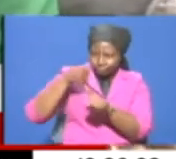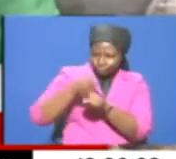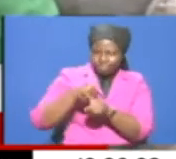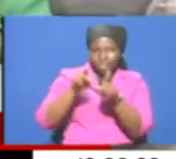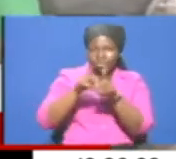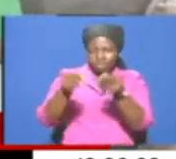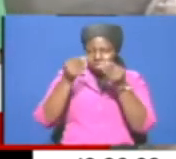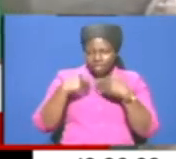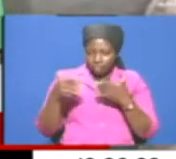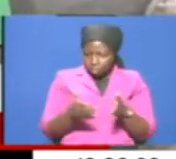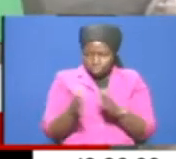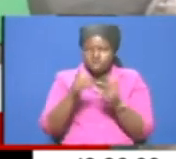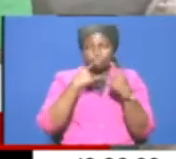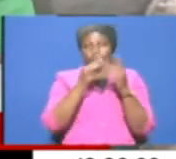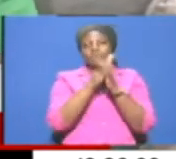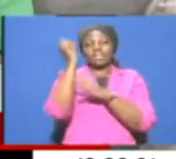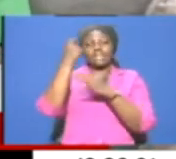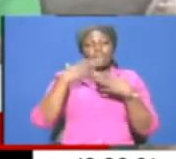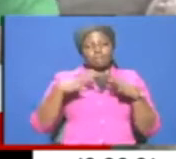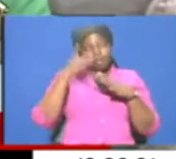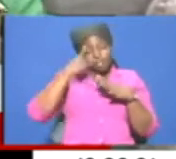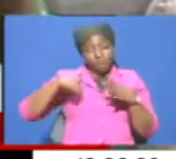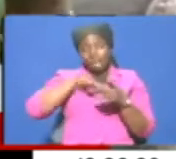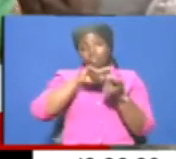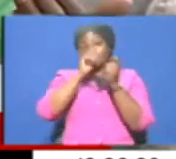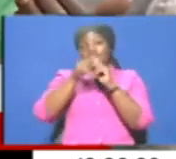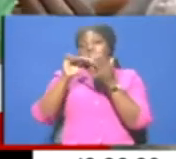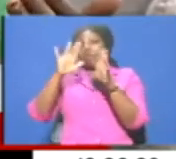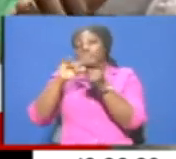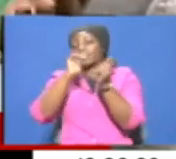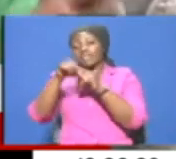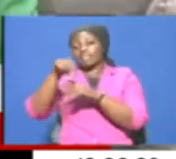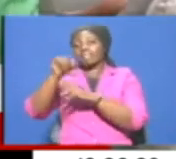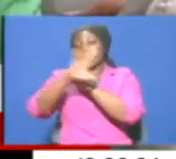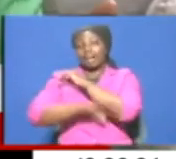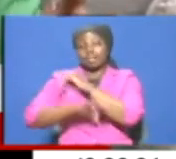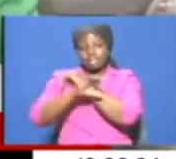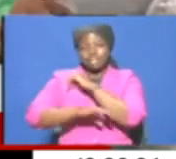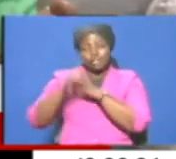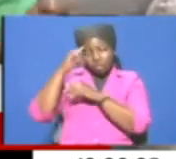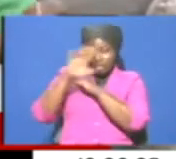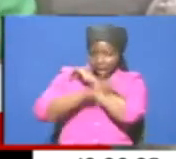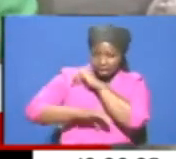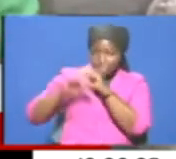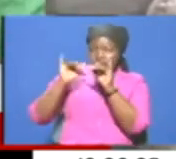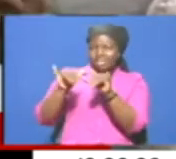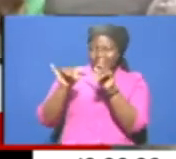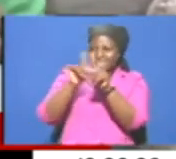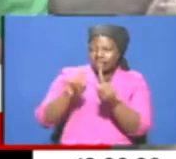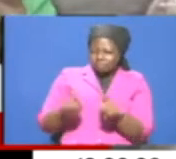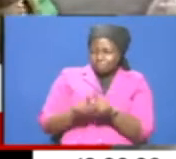Wakenya wenzetu ndio tuweze kubadilika na sana kubadilisha hii Kenya yetu ndio ikae. Ndiyo. Kama iko na